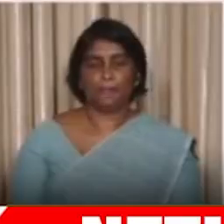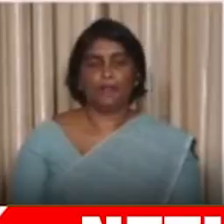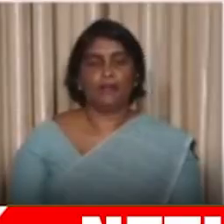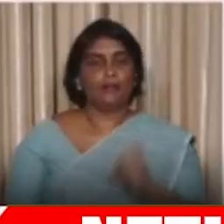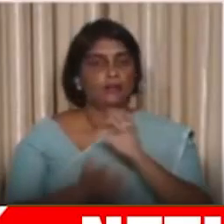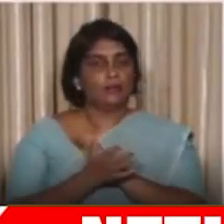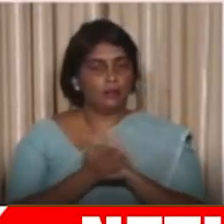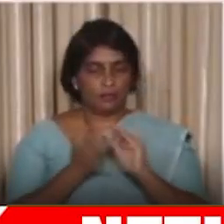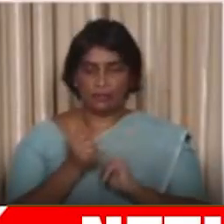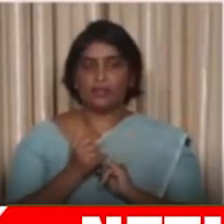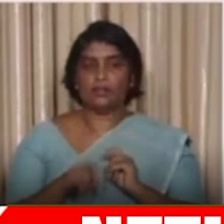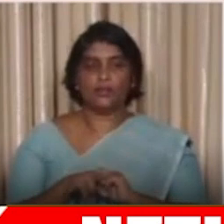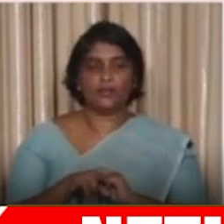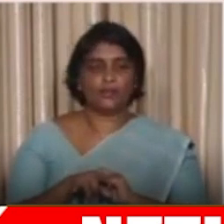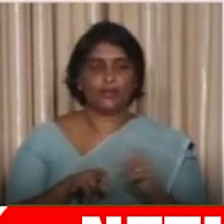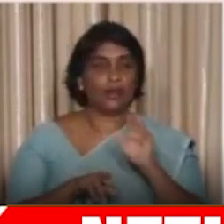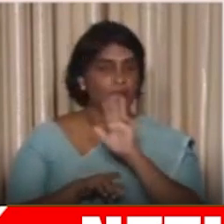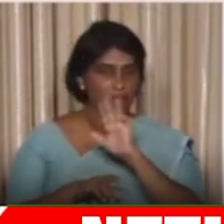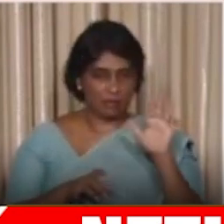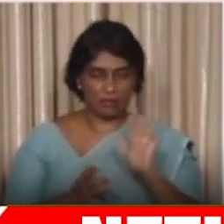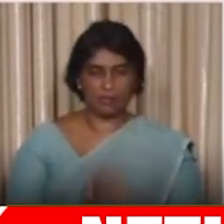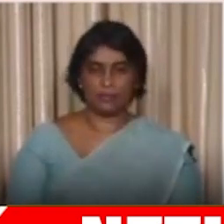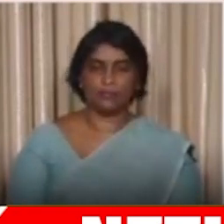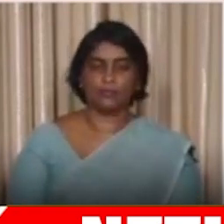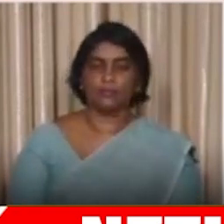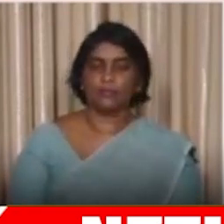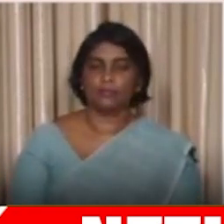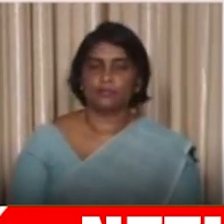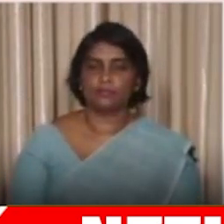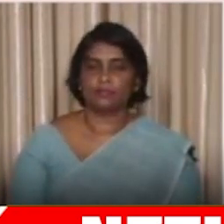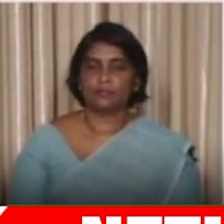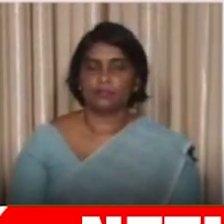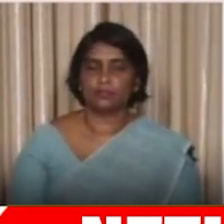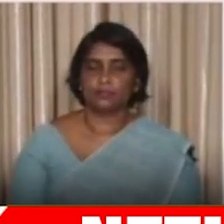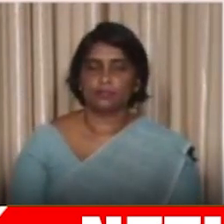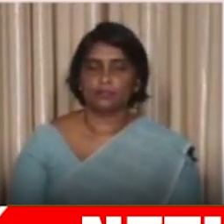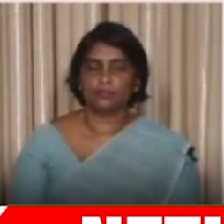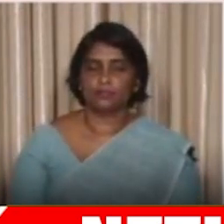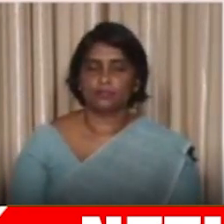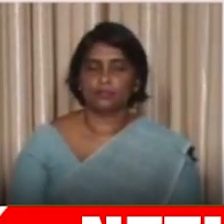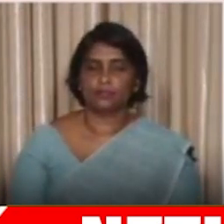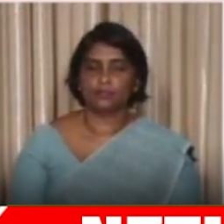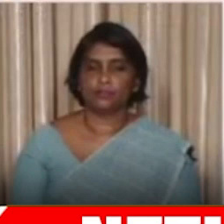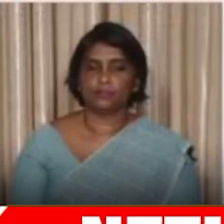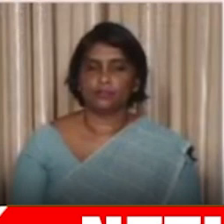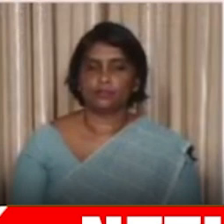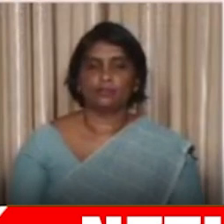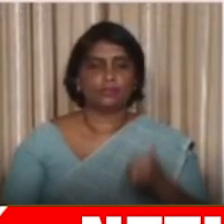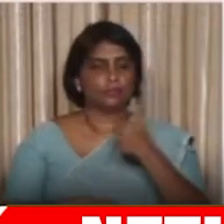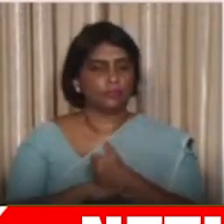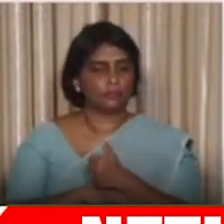වූ චාමර සම්පත් දසනාගමැත්තම ඔබතුමාට විනාඩි 19ක කාලයක් තියෙනවා. විනාඩි 19ක 90. ගරු